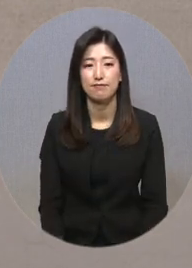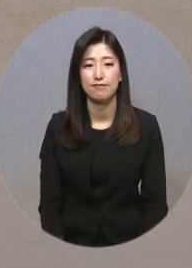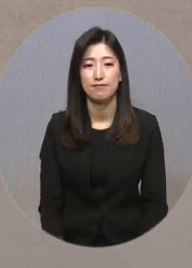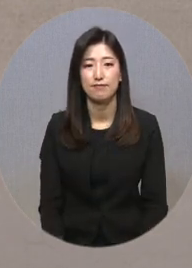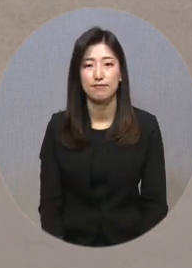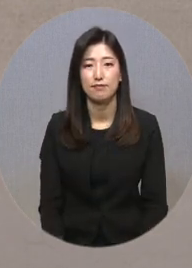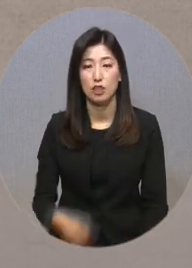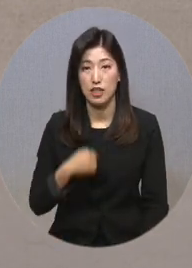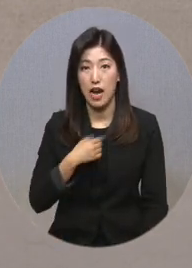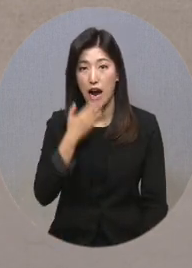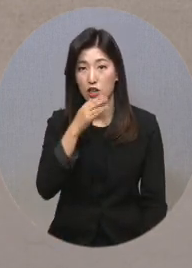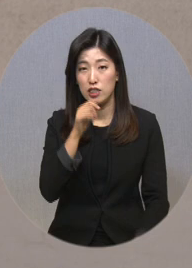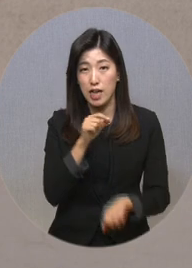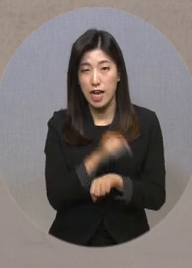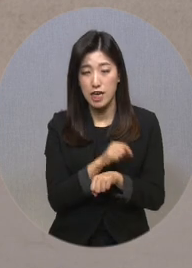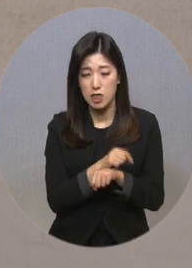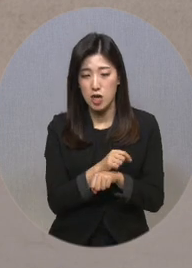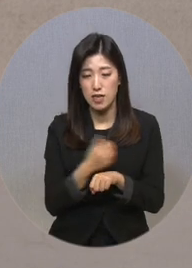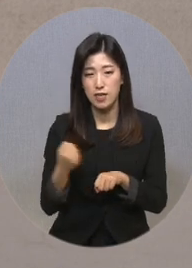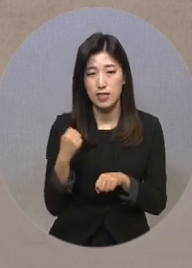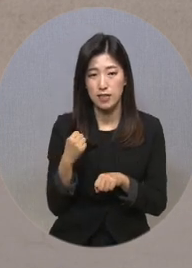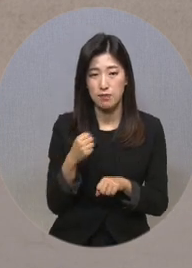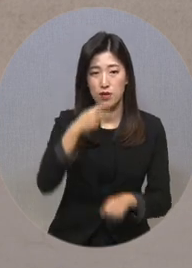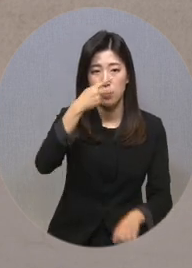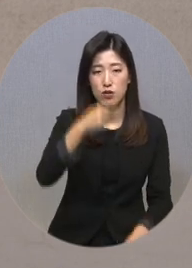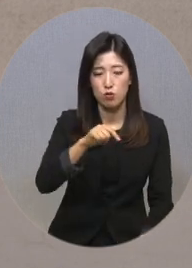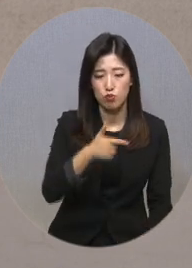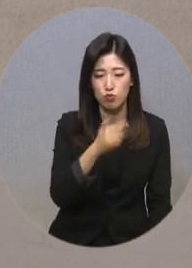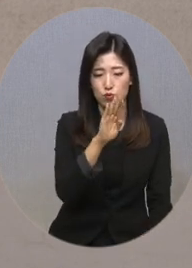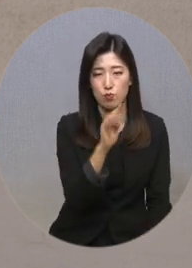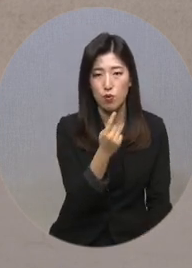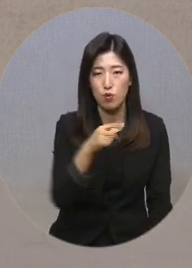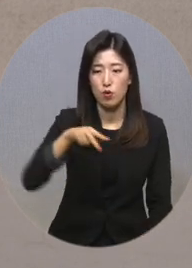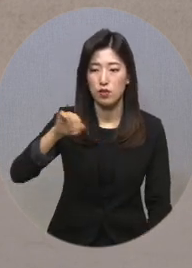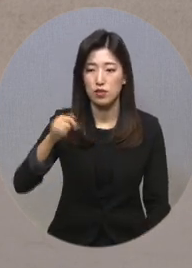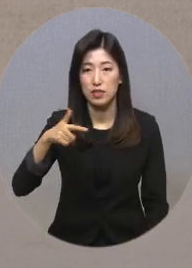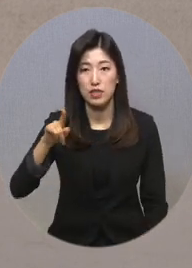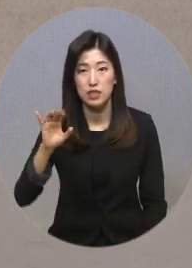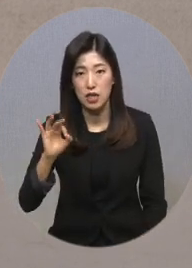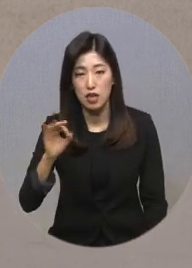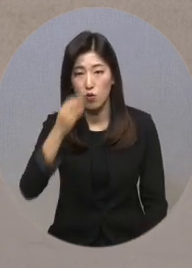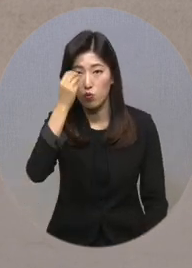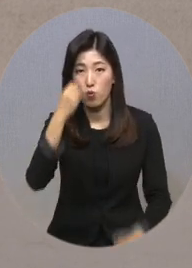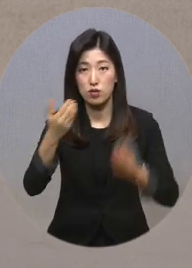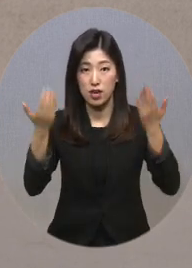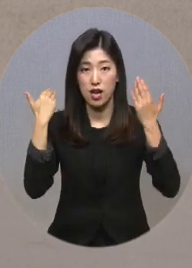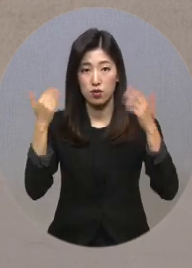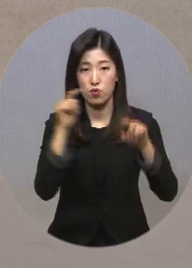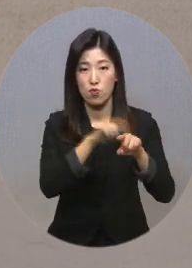행정력을 집중해서 둔포 지역과 신창 지역 고등학교를 빨리